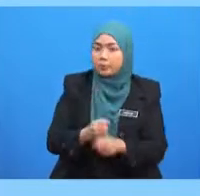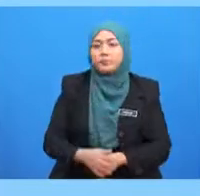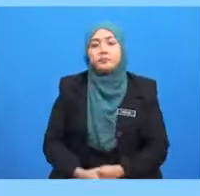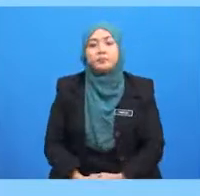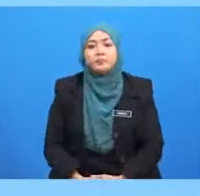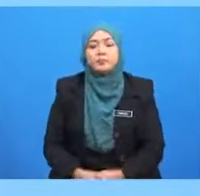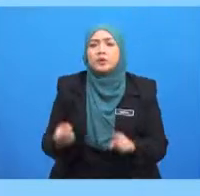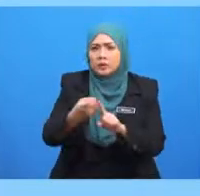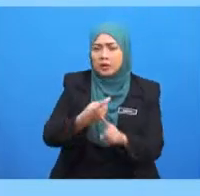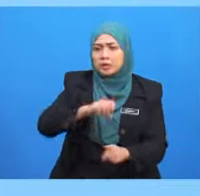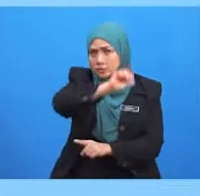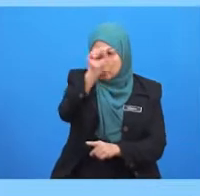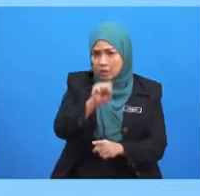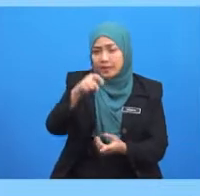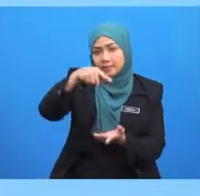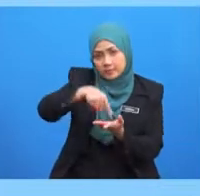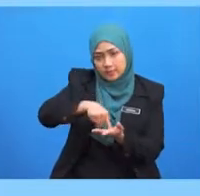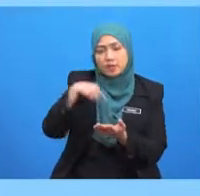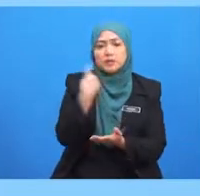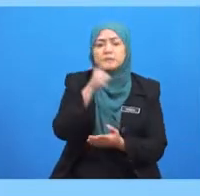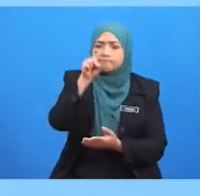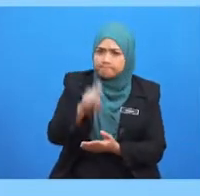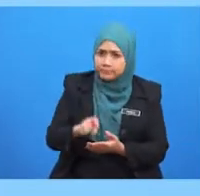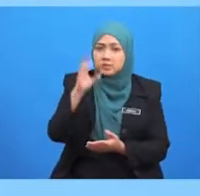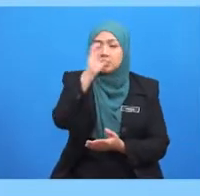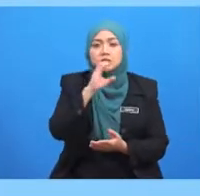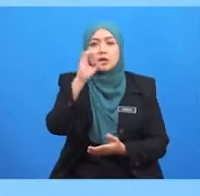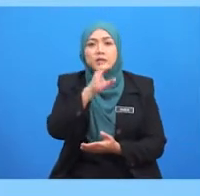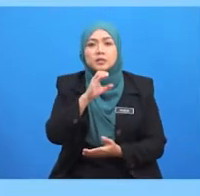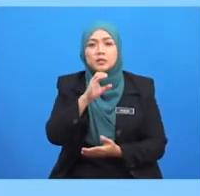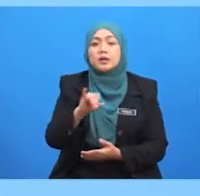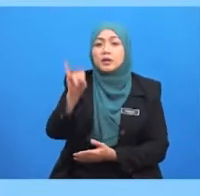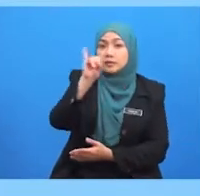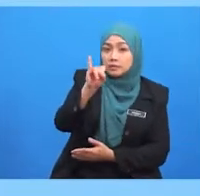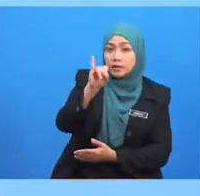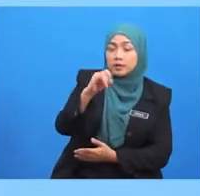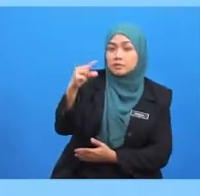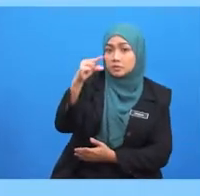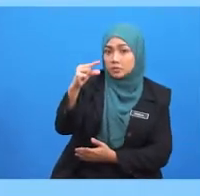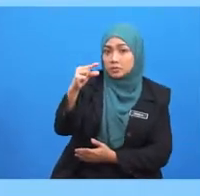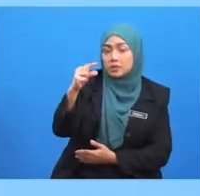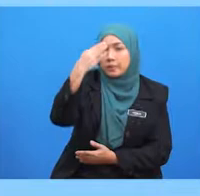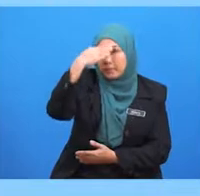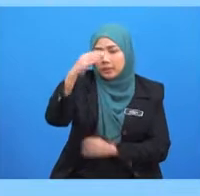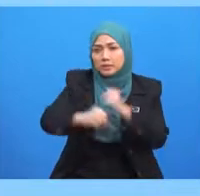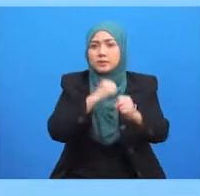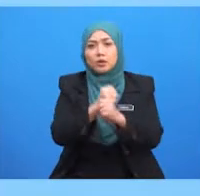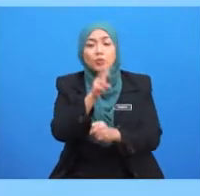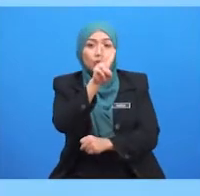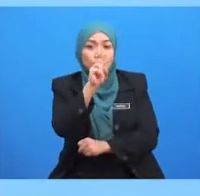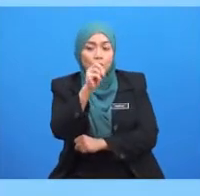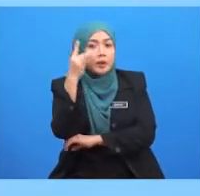daripada soalan ini kita perlu mencari indexqu bahan pagi tahun